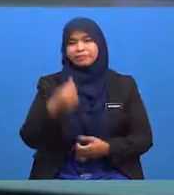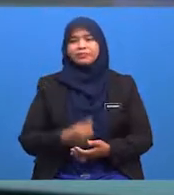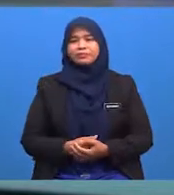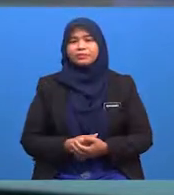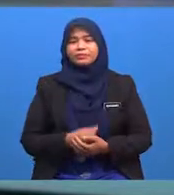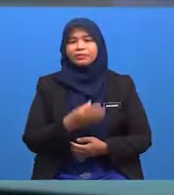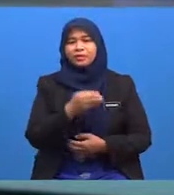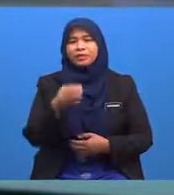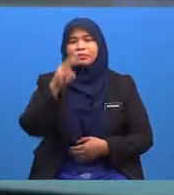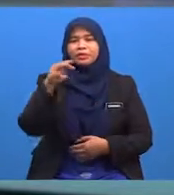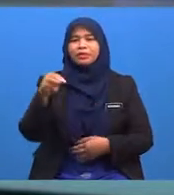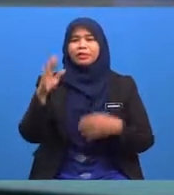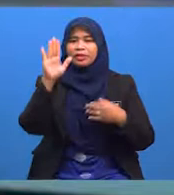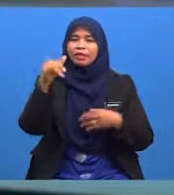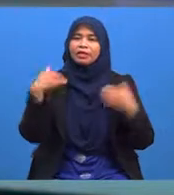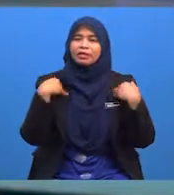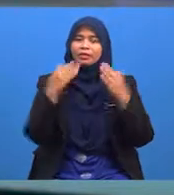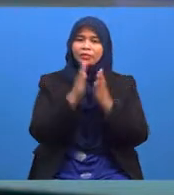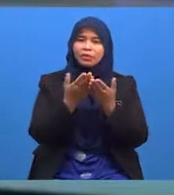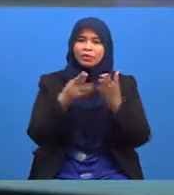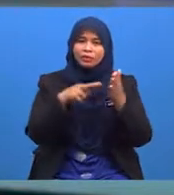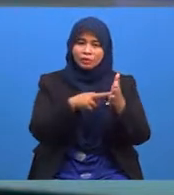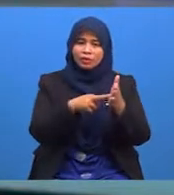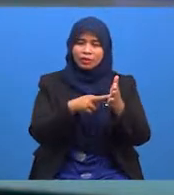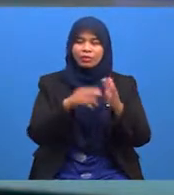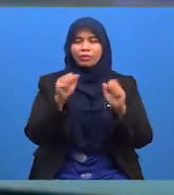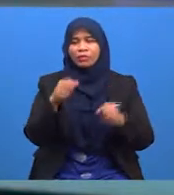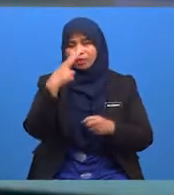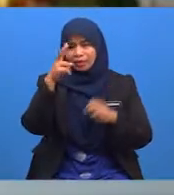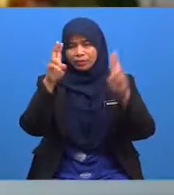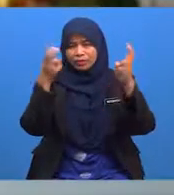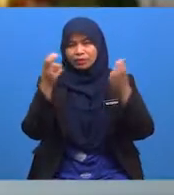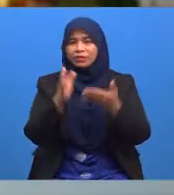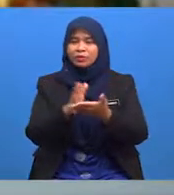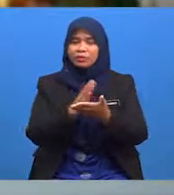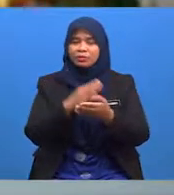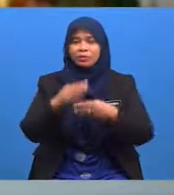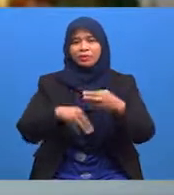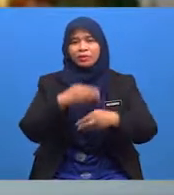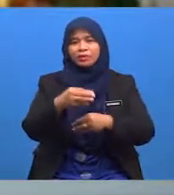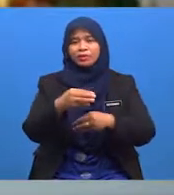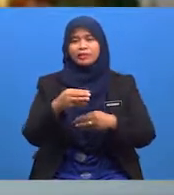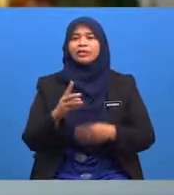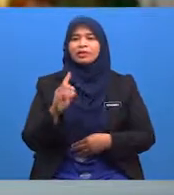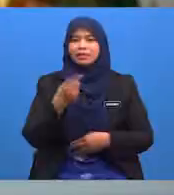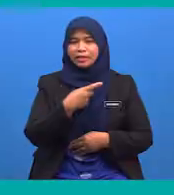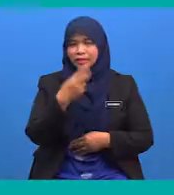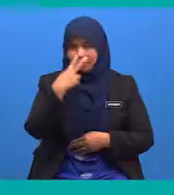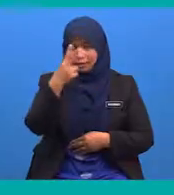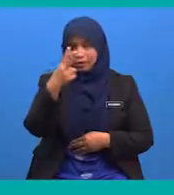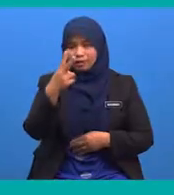yang mempunyai buku rujukan, sila buka tajuk Menyapu Balutan. Baiklah, kita lihat